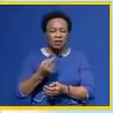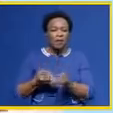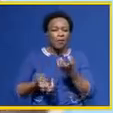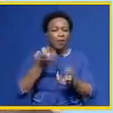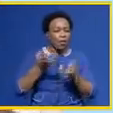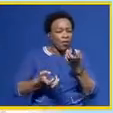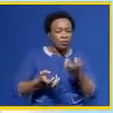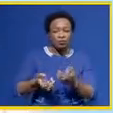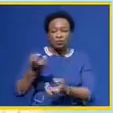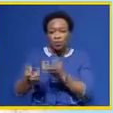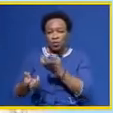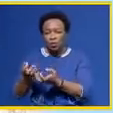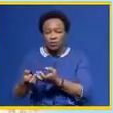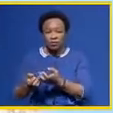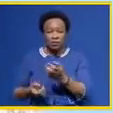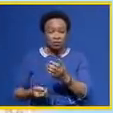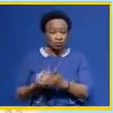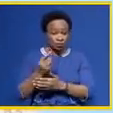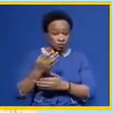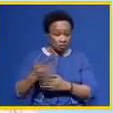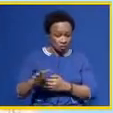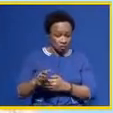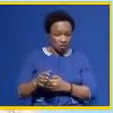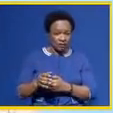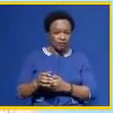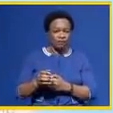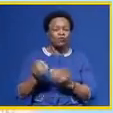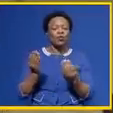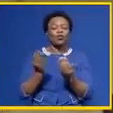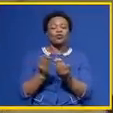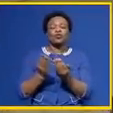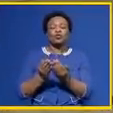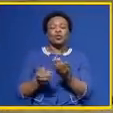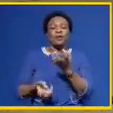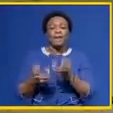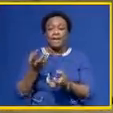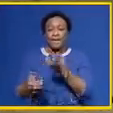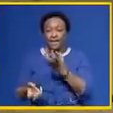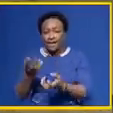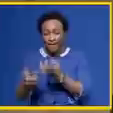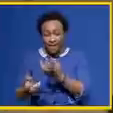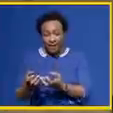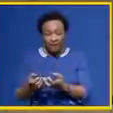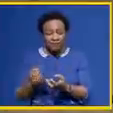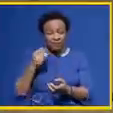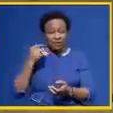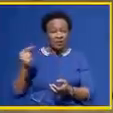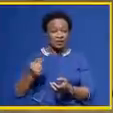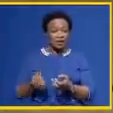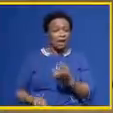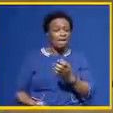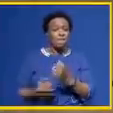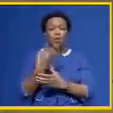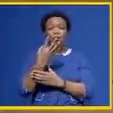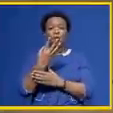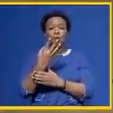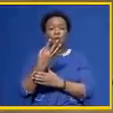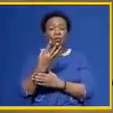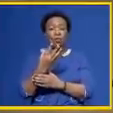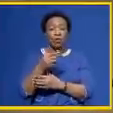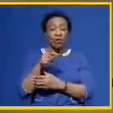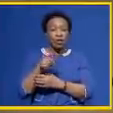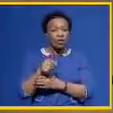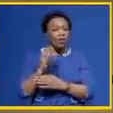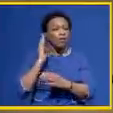nje kutakole nyumba ina msikiti na nini shule na waini inaungua. Tukasikia kitu kama bomu. Milia pum. Nja kwa